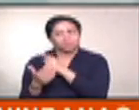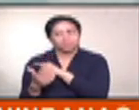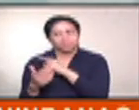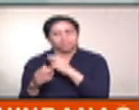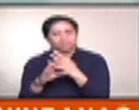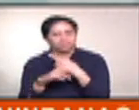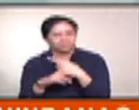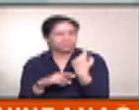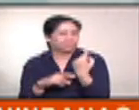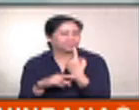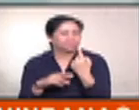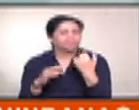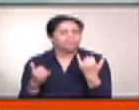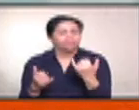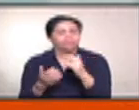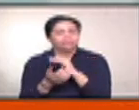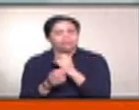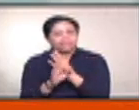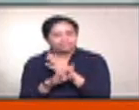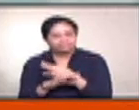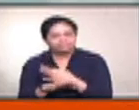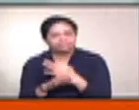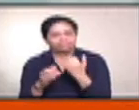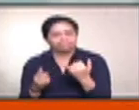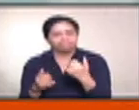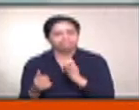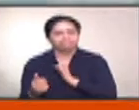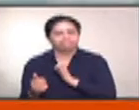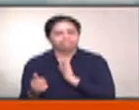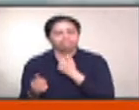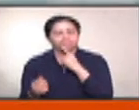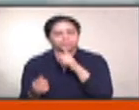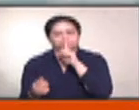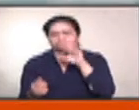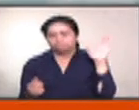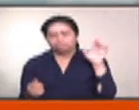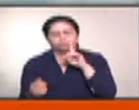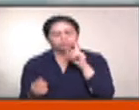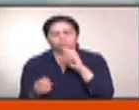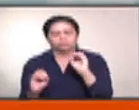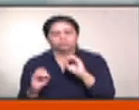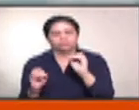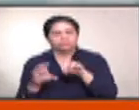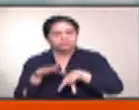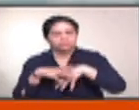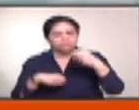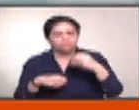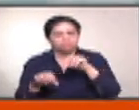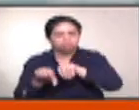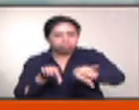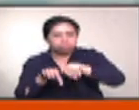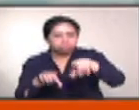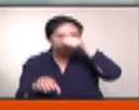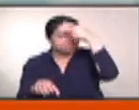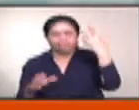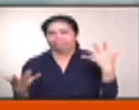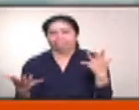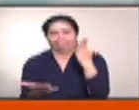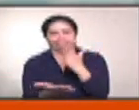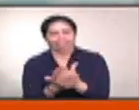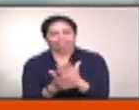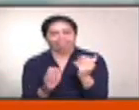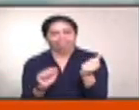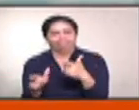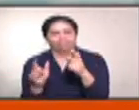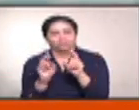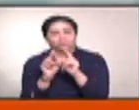yun. Ano? Ngayon ho, inaayos na ho yun. Then ako, sir, tataya ho namin. Wala na hong unit namin yung lalabas na magbubuga ng maitim na usyo. Kasi ho, lahat ho